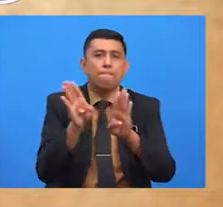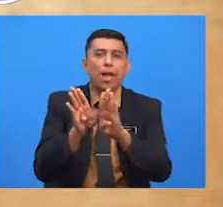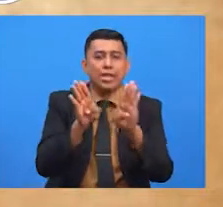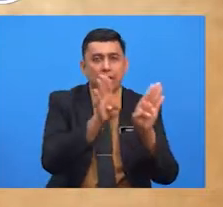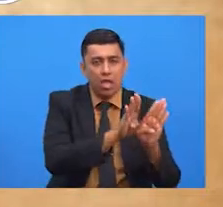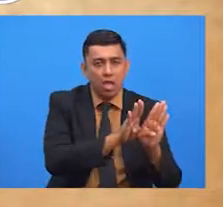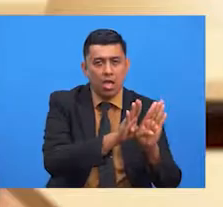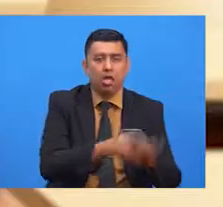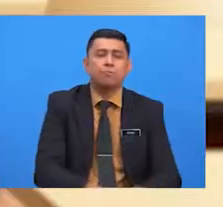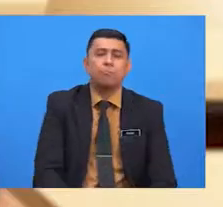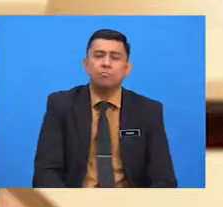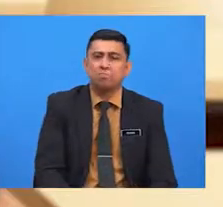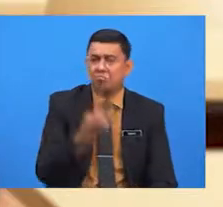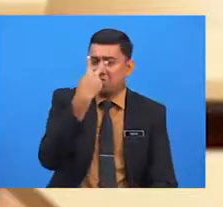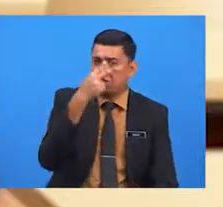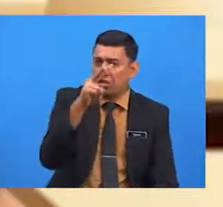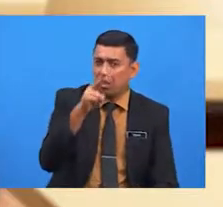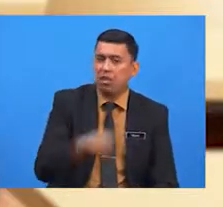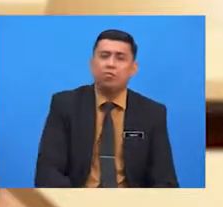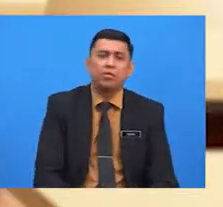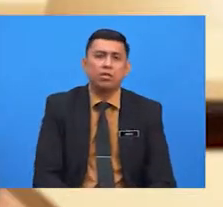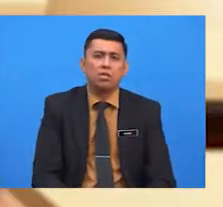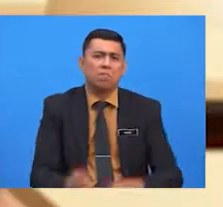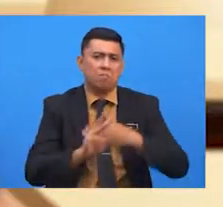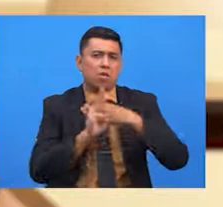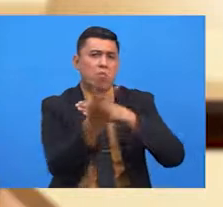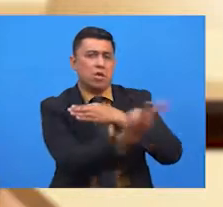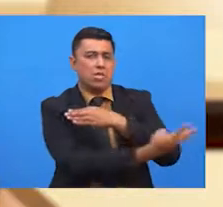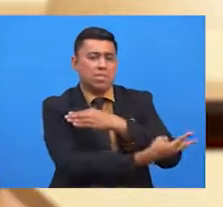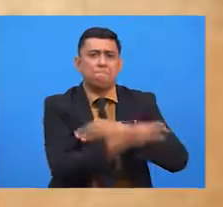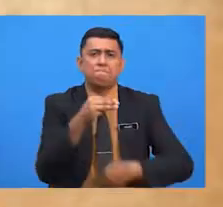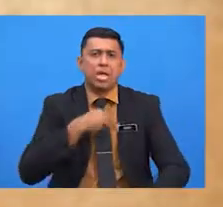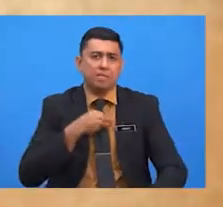Murid-murid boleh perhatikan pertempatan di kawasan masing-masing.